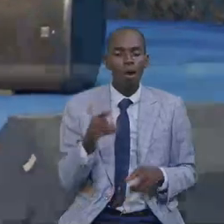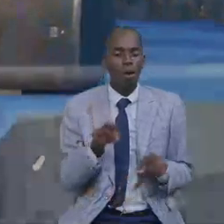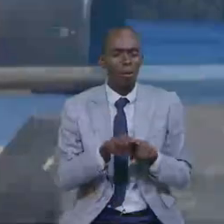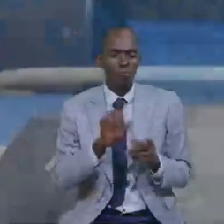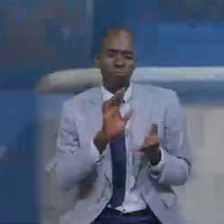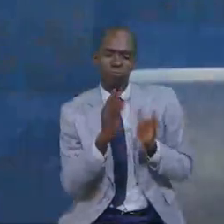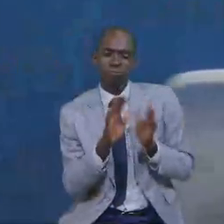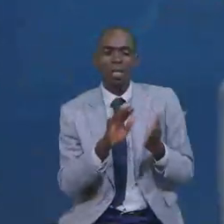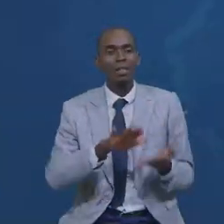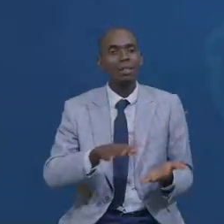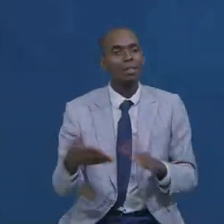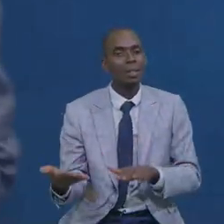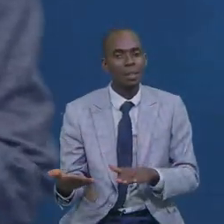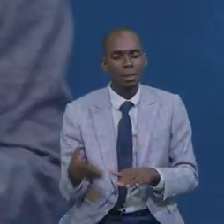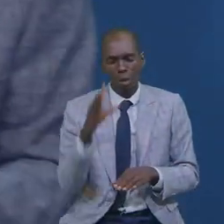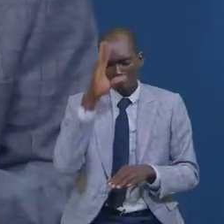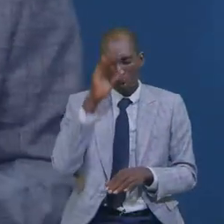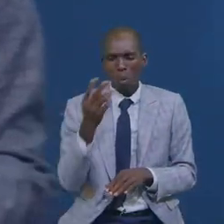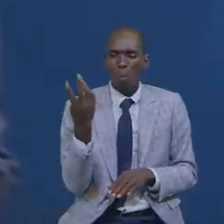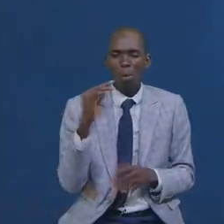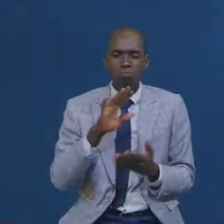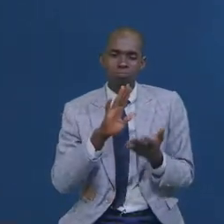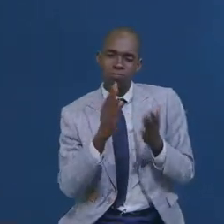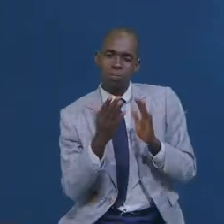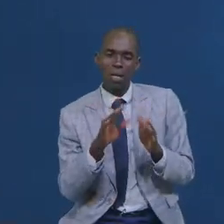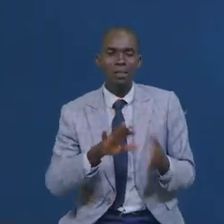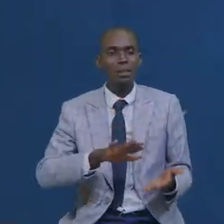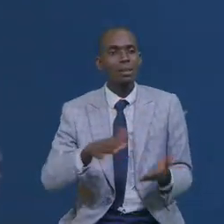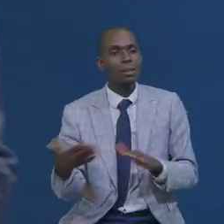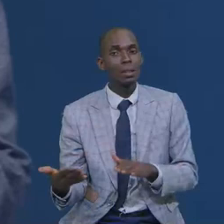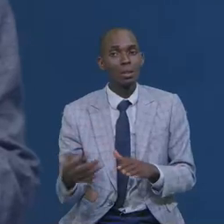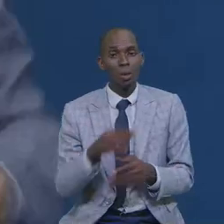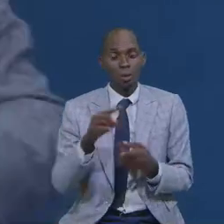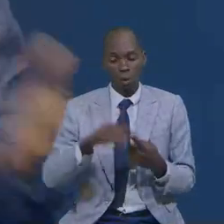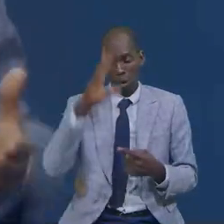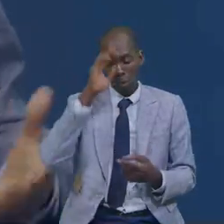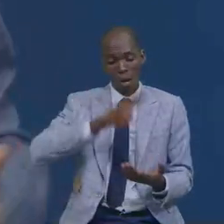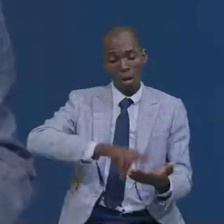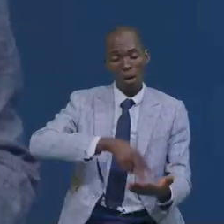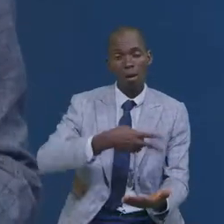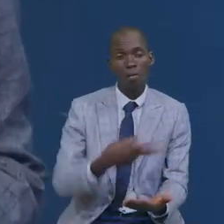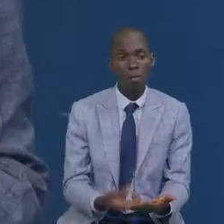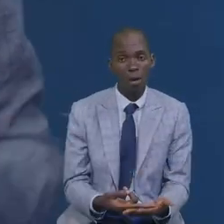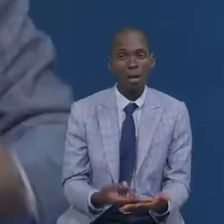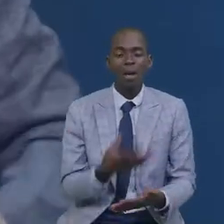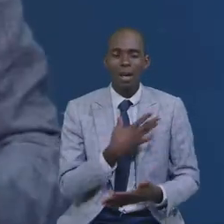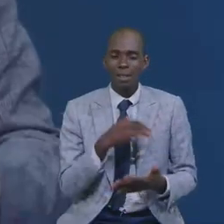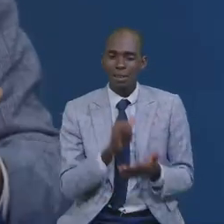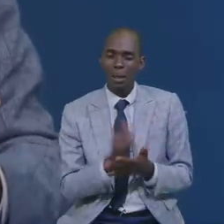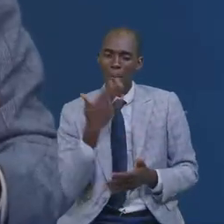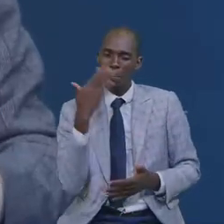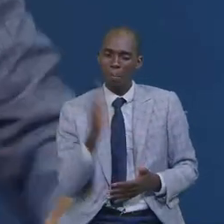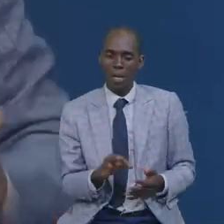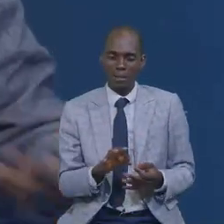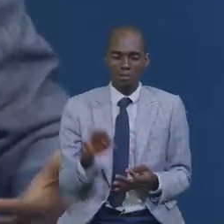l'enfant de même comme mort comme mort comprenez quand il est tombé par terre et